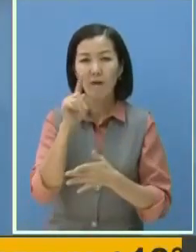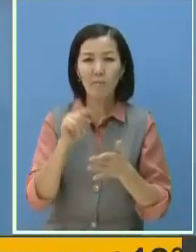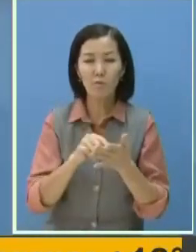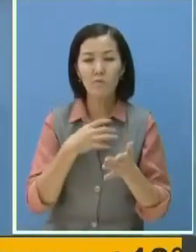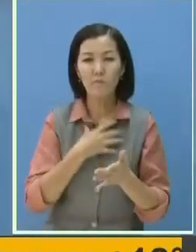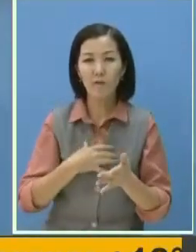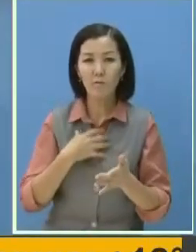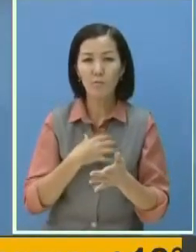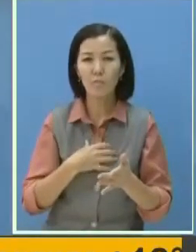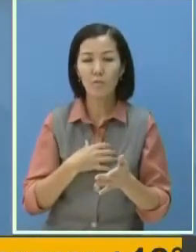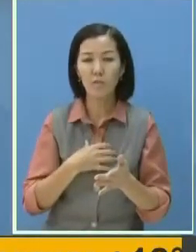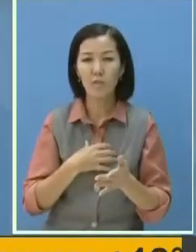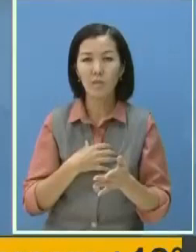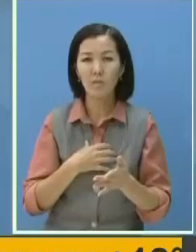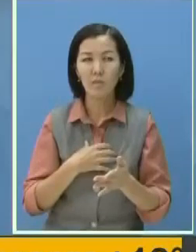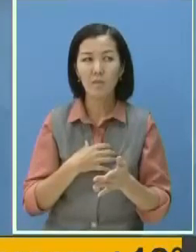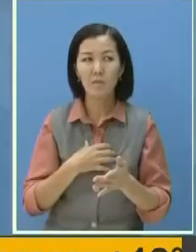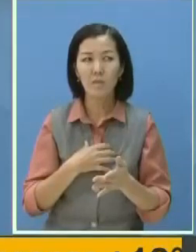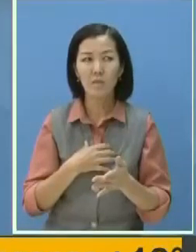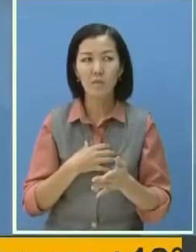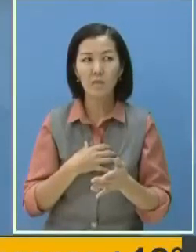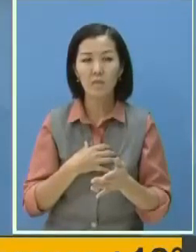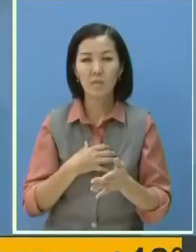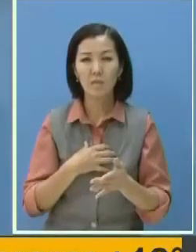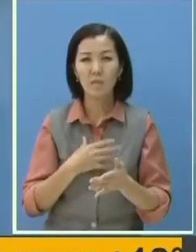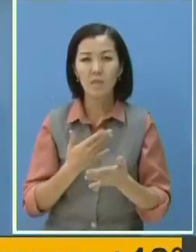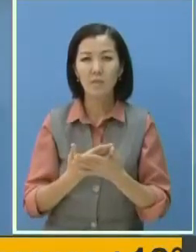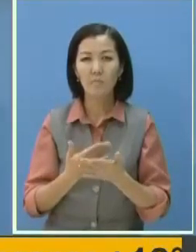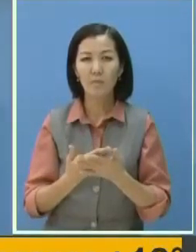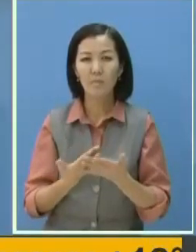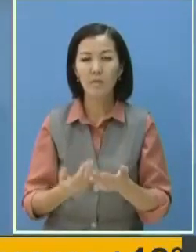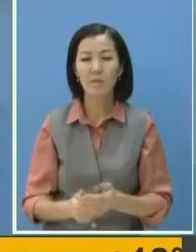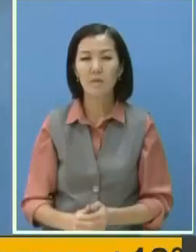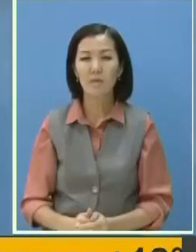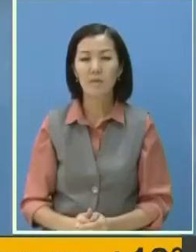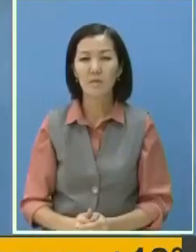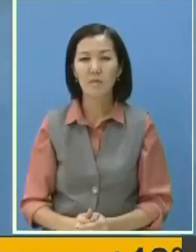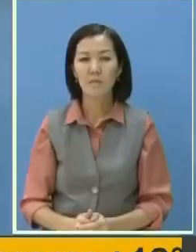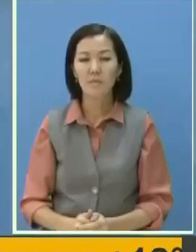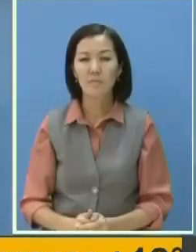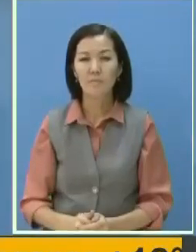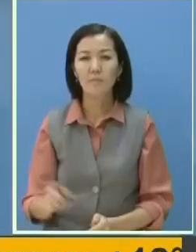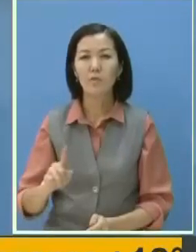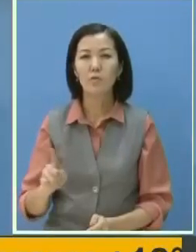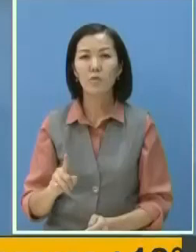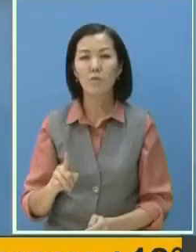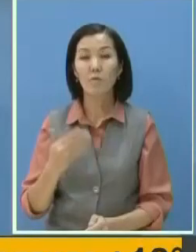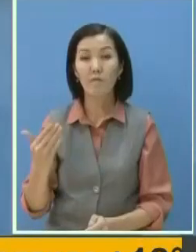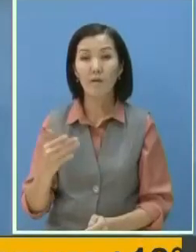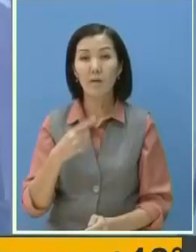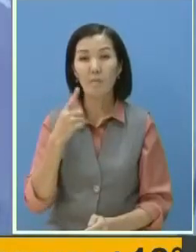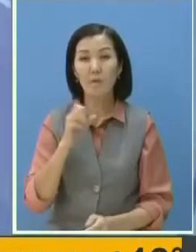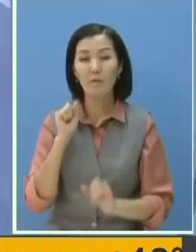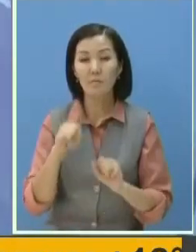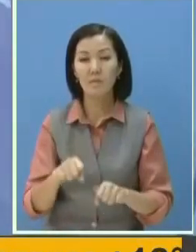станет ли человек там, ну я утрирую, конечно, но не появится ли у него третий глаз или там крылья не вырастут ли. Вот что вы могли бы сказать по этому поводу? Ну,